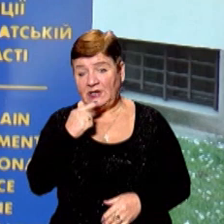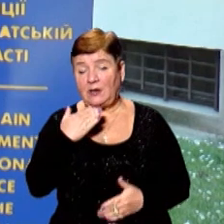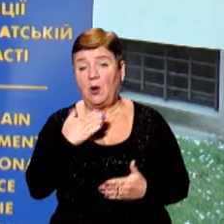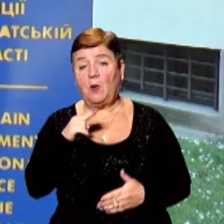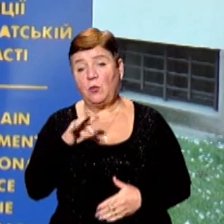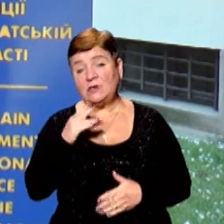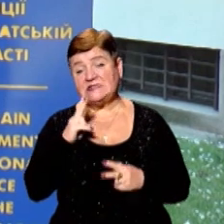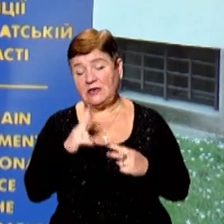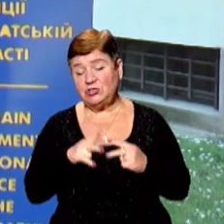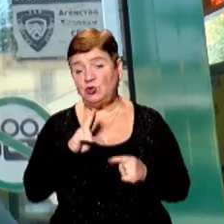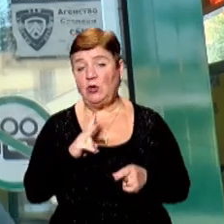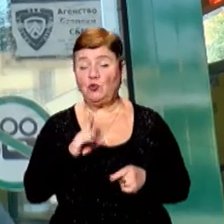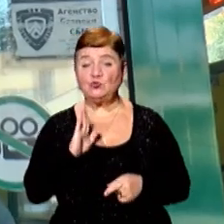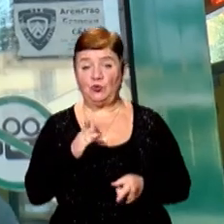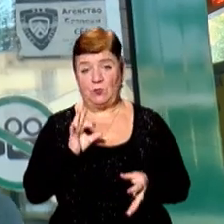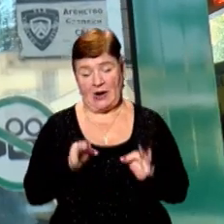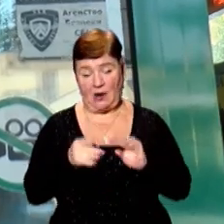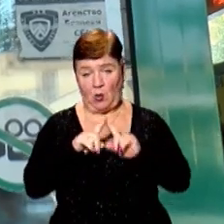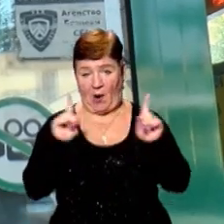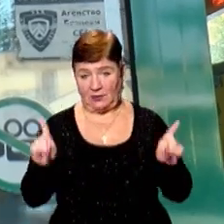вже будемо бачити якусь реальну картину.